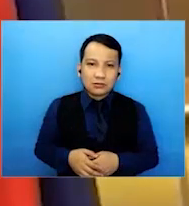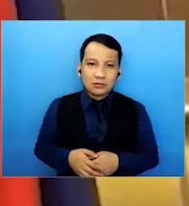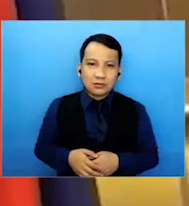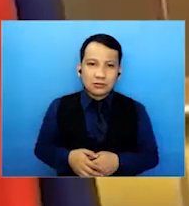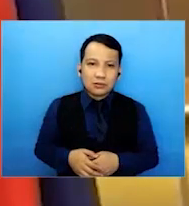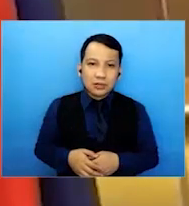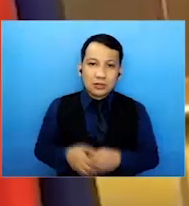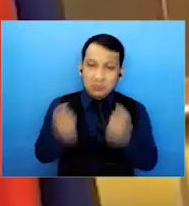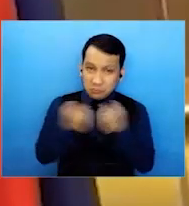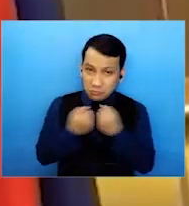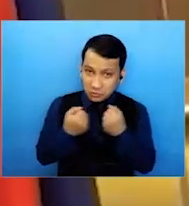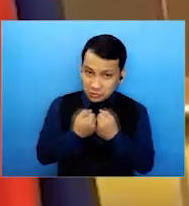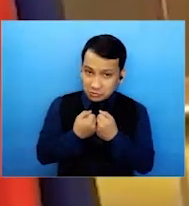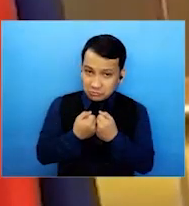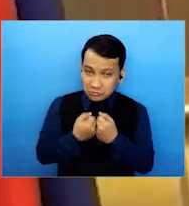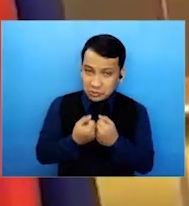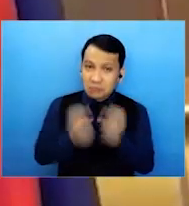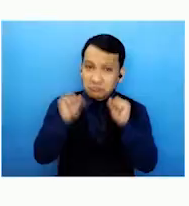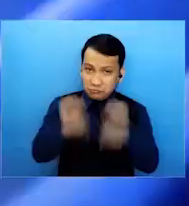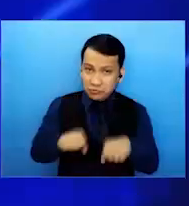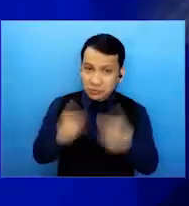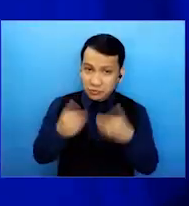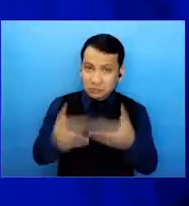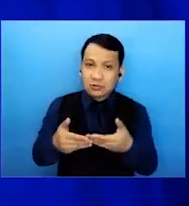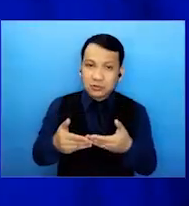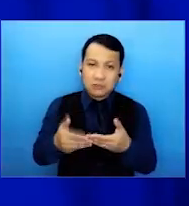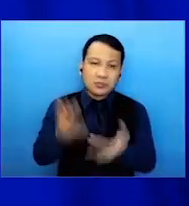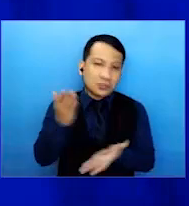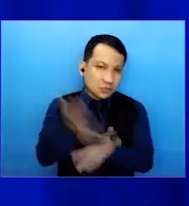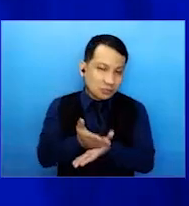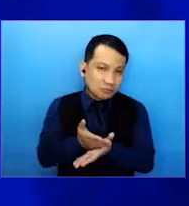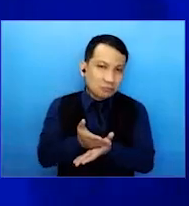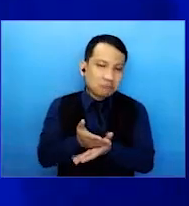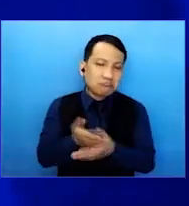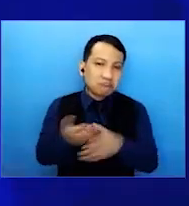Kasama po din po yan kung patuloy o hindi na.